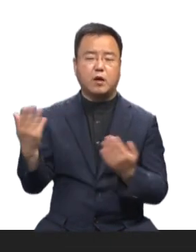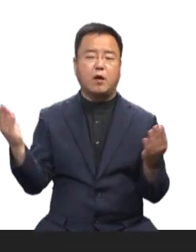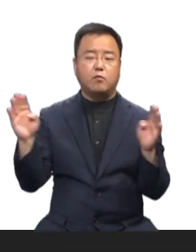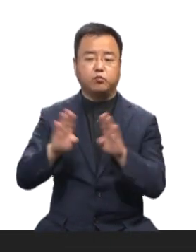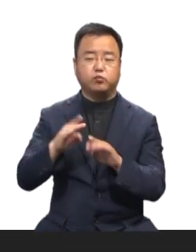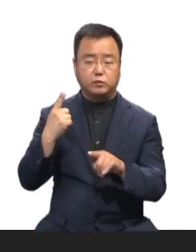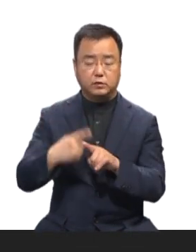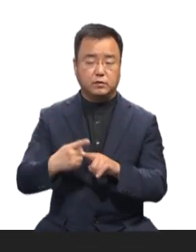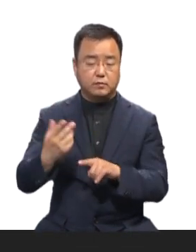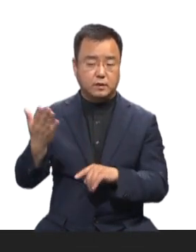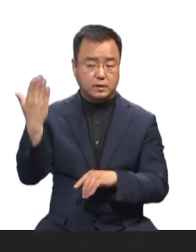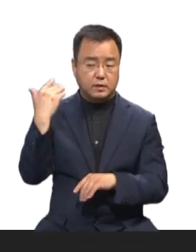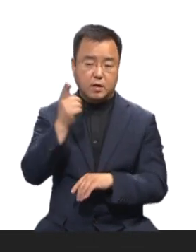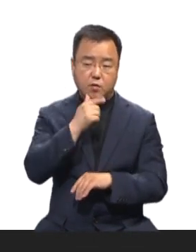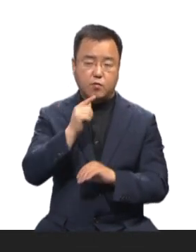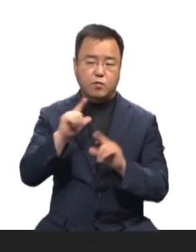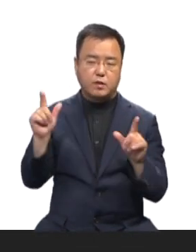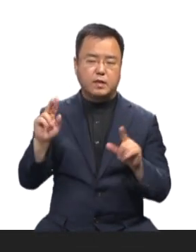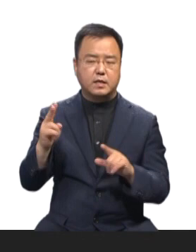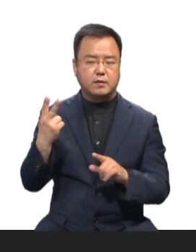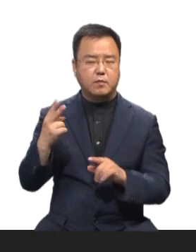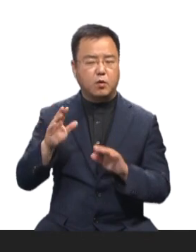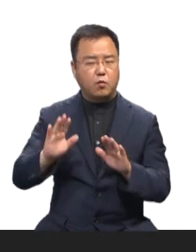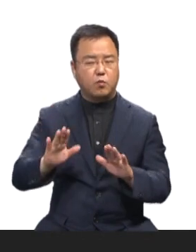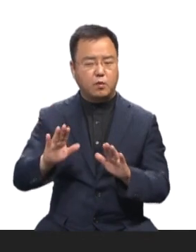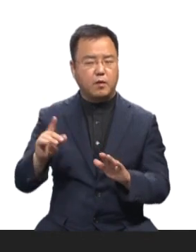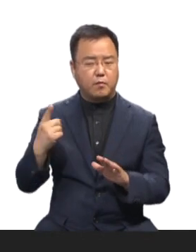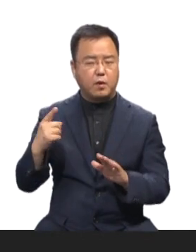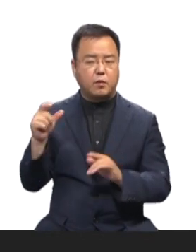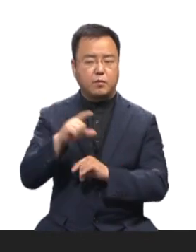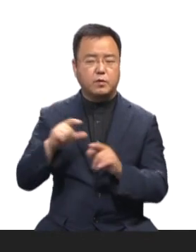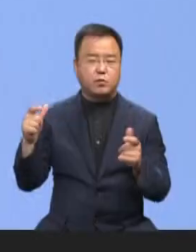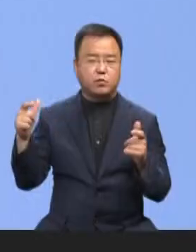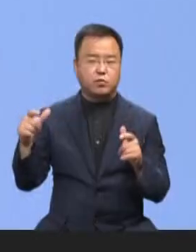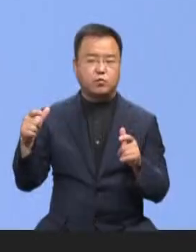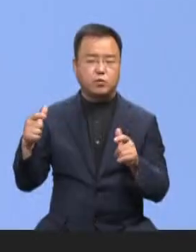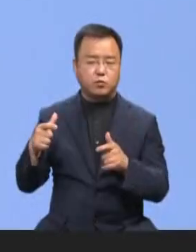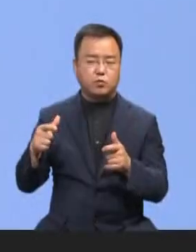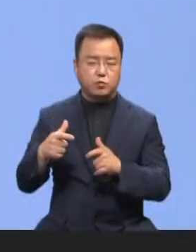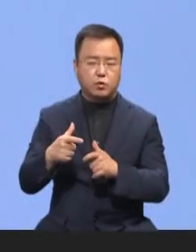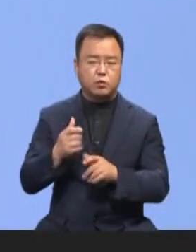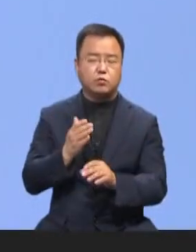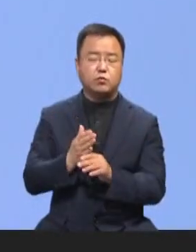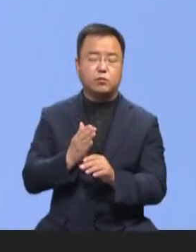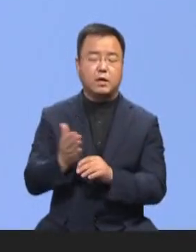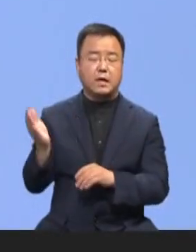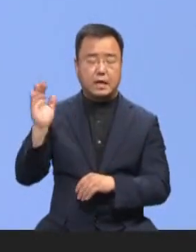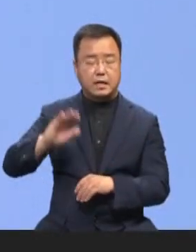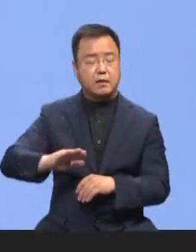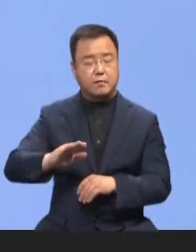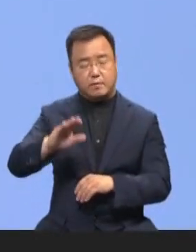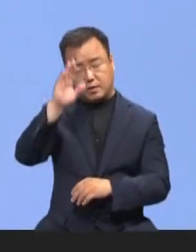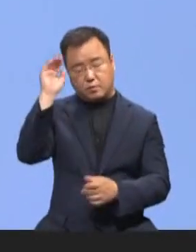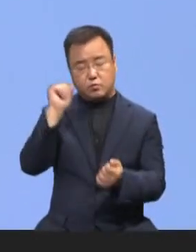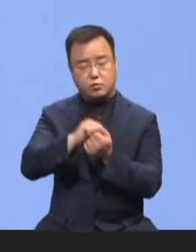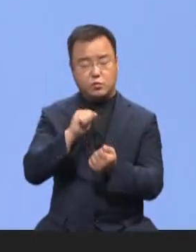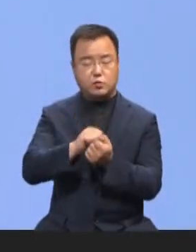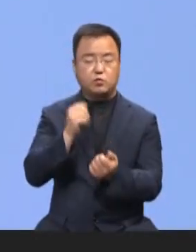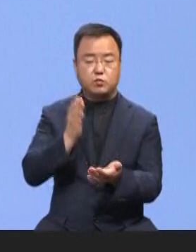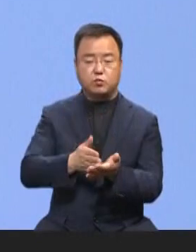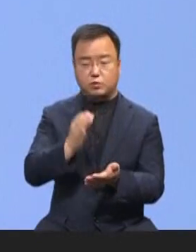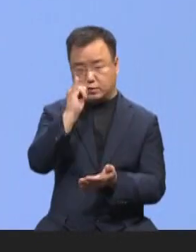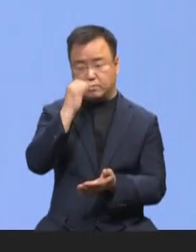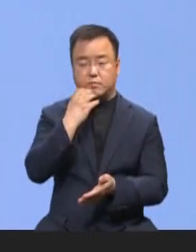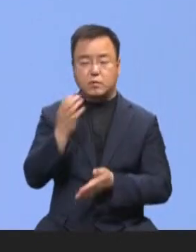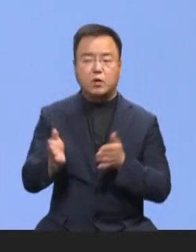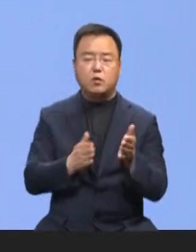지난 월요일인 이 배꽃 오늘은 또 배꽃 정도가 더 줄어들었습니다 그래도 확진 자 소식은 있었습니다 연기도 의한